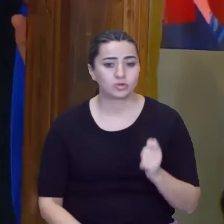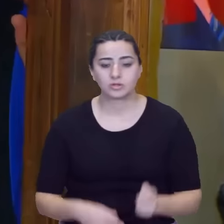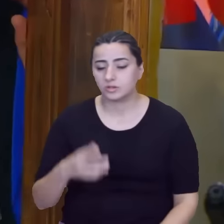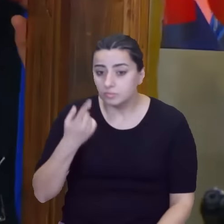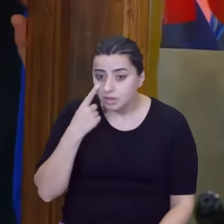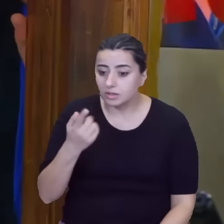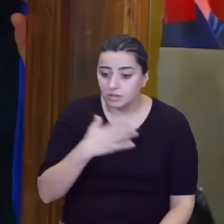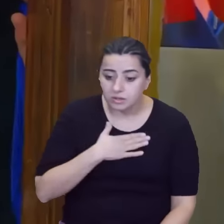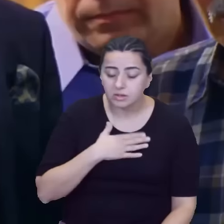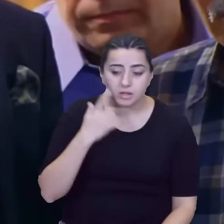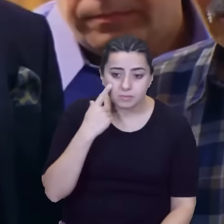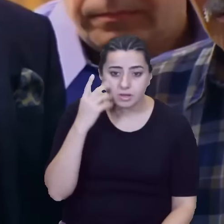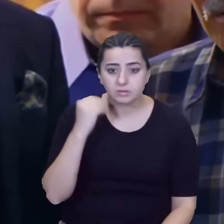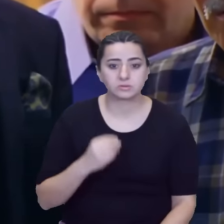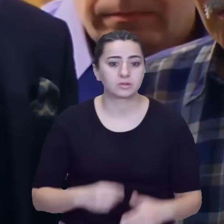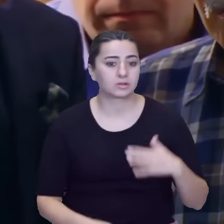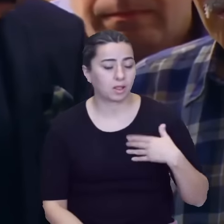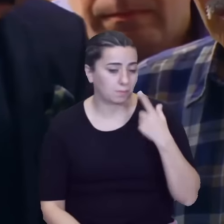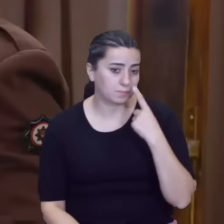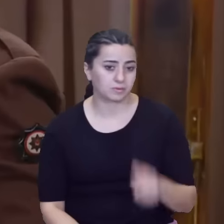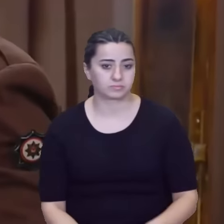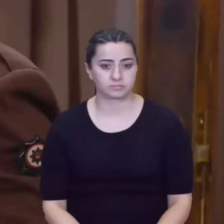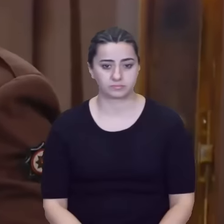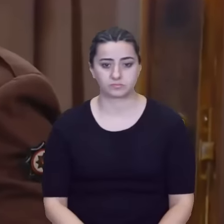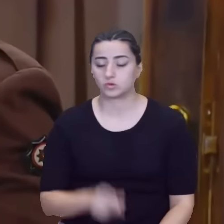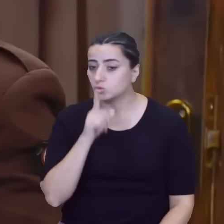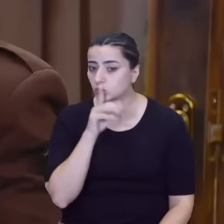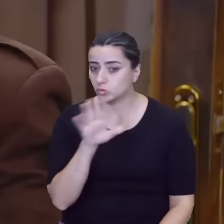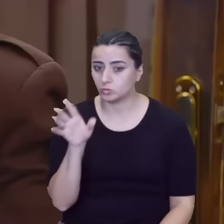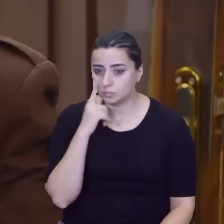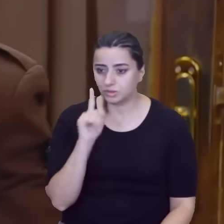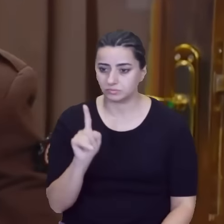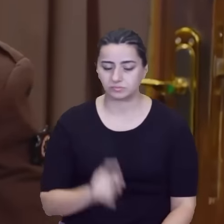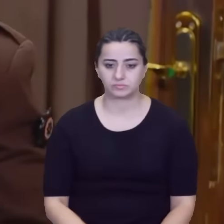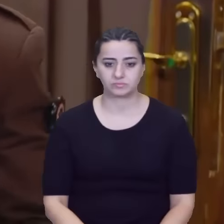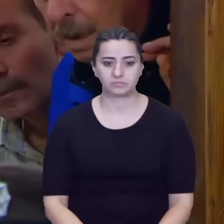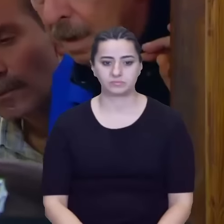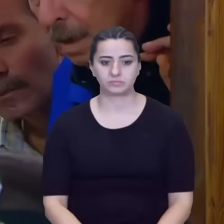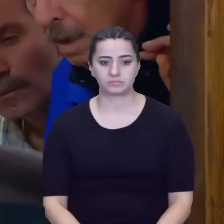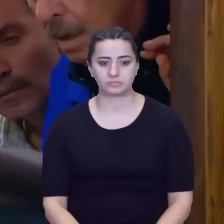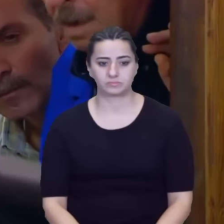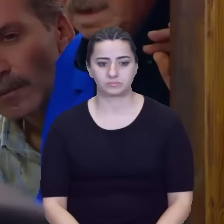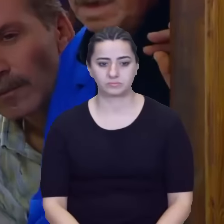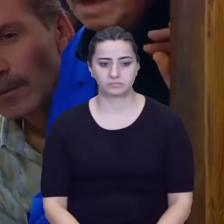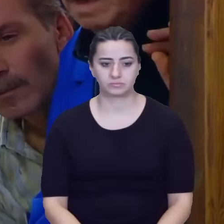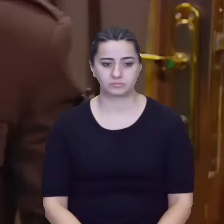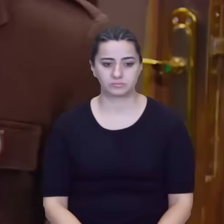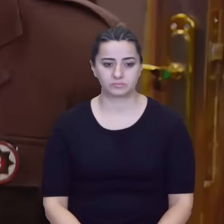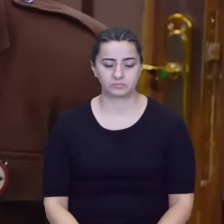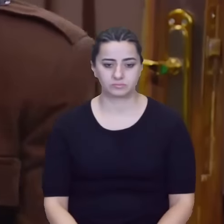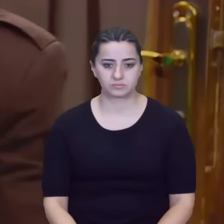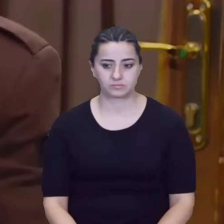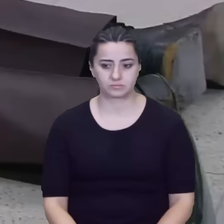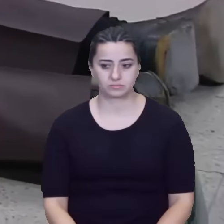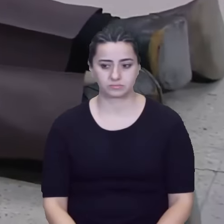dürtme, anlayacak, gitsin nefesine baksın. Kalbine baksın, kalbini dinle. Evet. Tamam, şimdi bakacağım. Usul usul yaklaşıyor, yerdeki adam